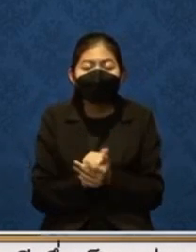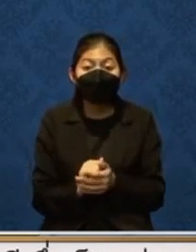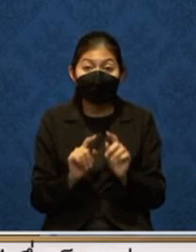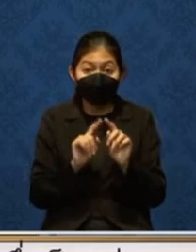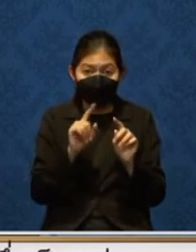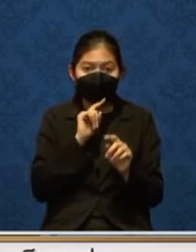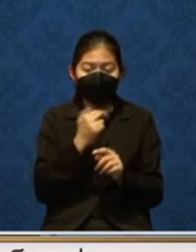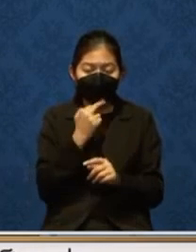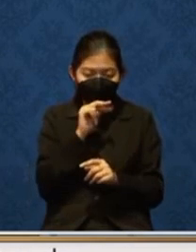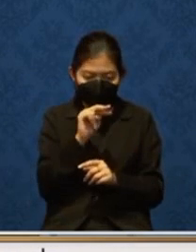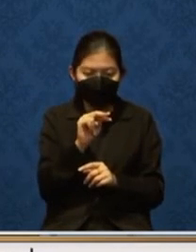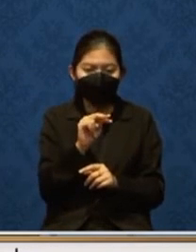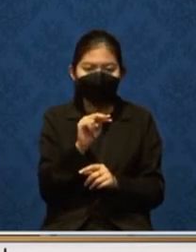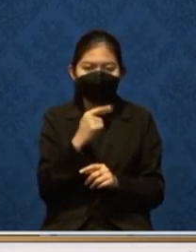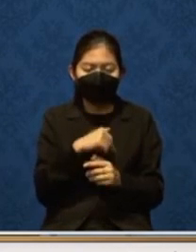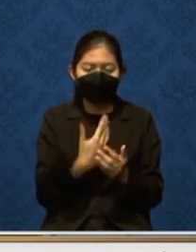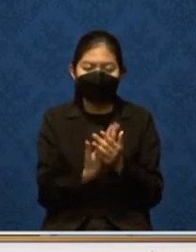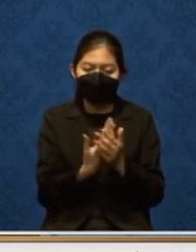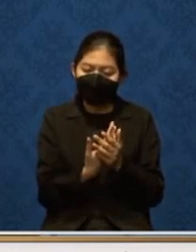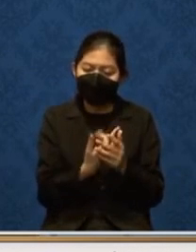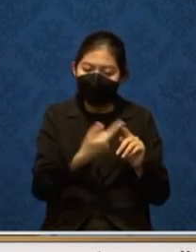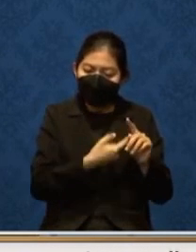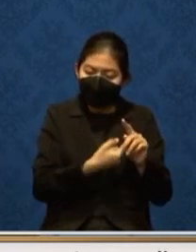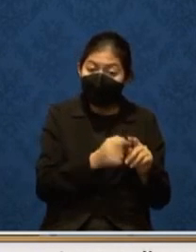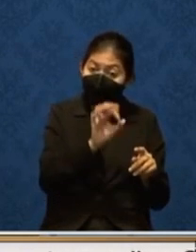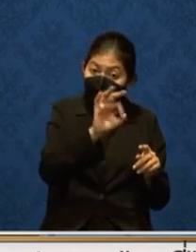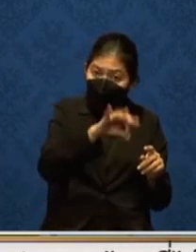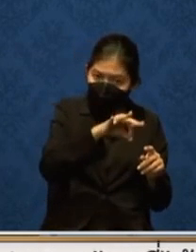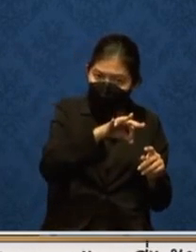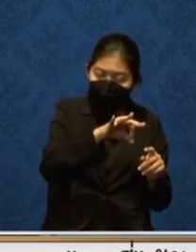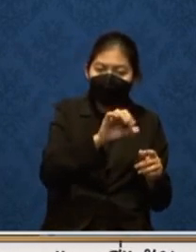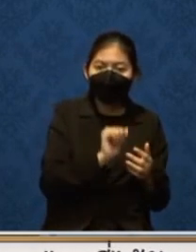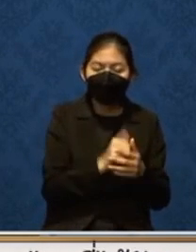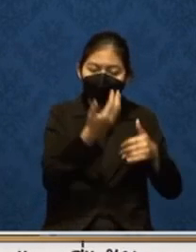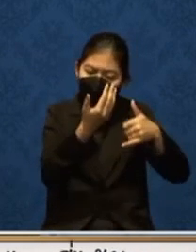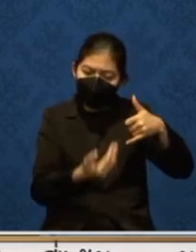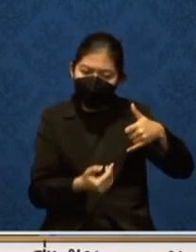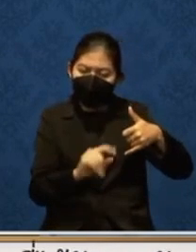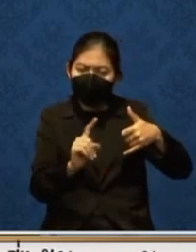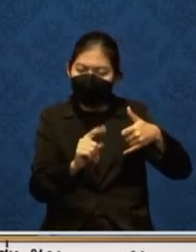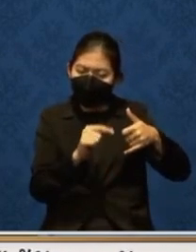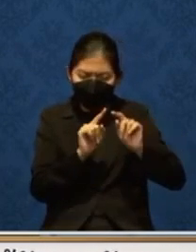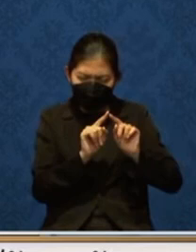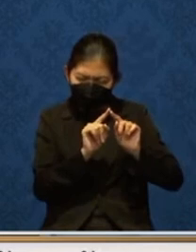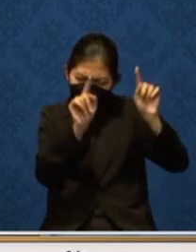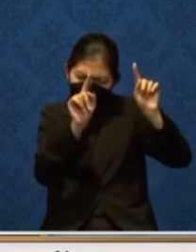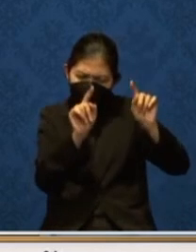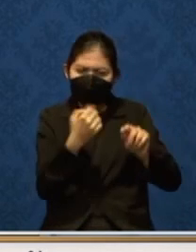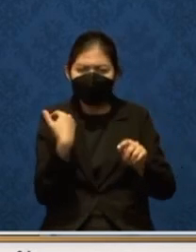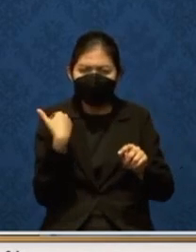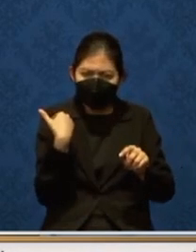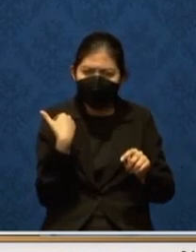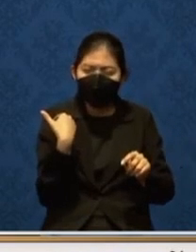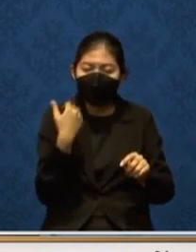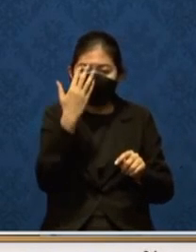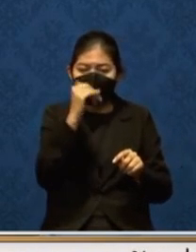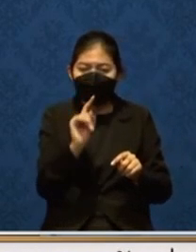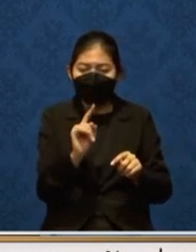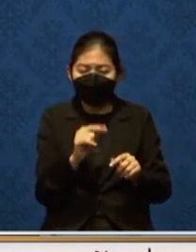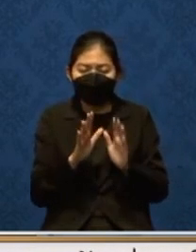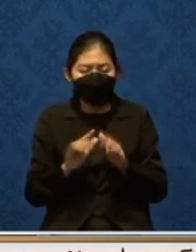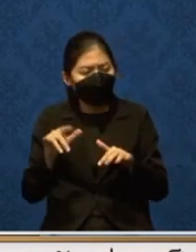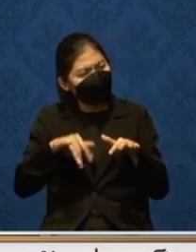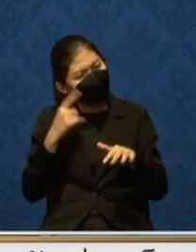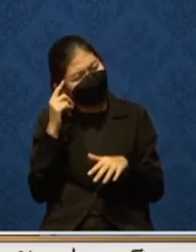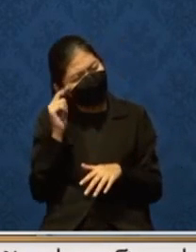ดูว่า่ลกจ้างทรับเงินเดอน 9000 คนนี้เนี่ยมีพฤติกรมอะไรที่มันแปลกประหาพิสดารเกยนที่คนปกติธรมดาจะ